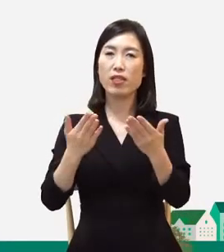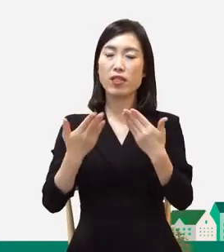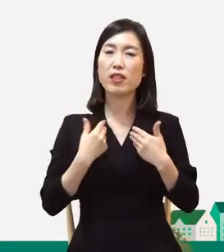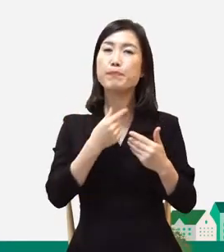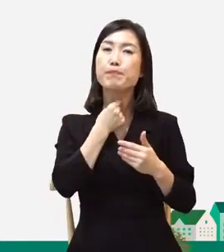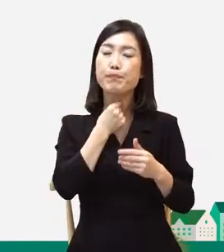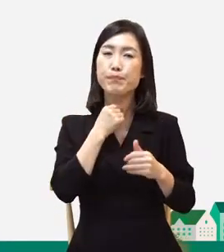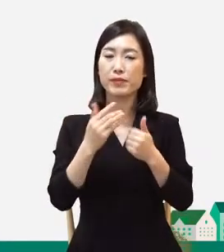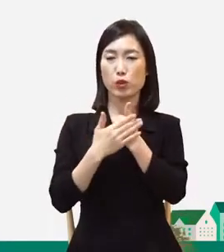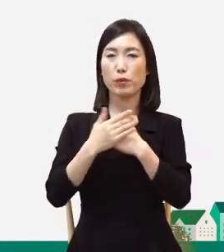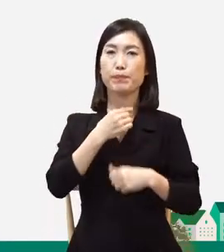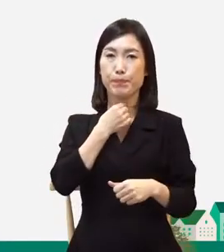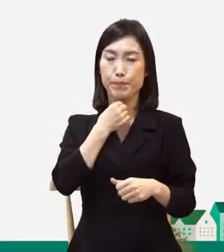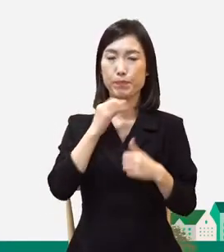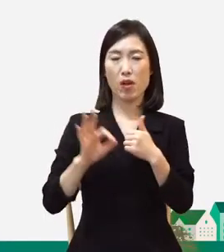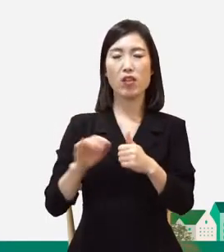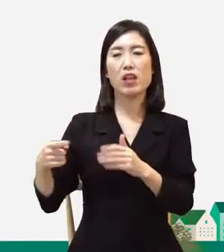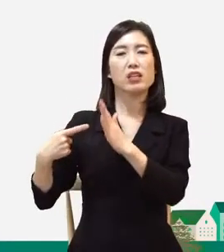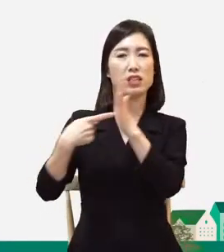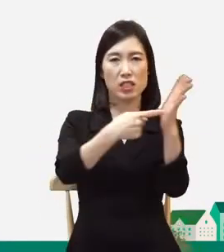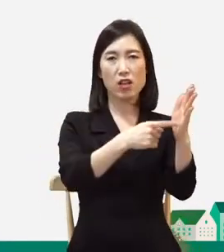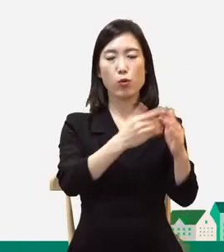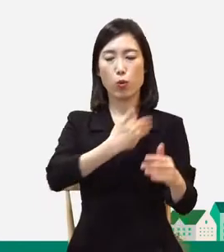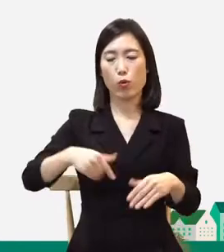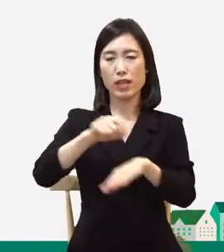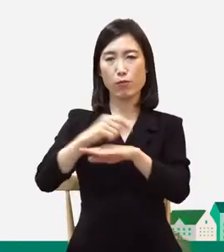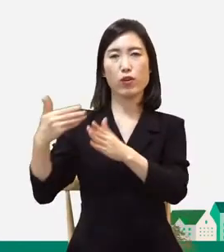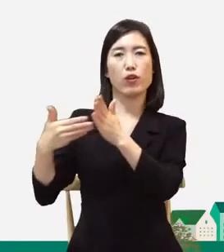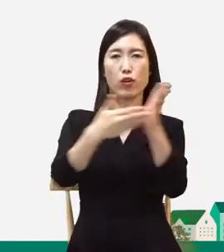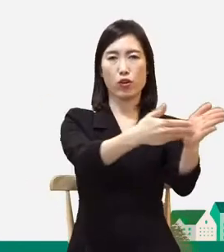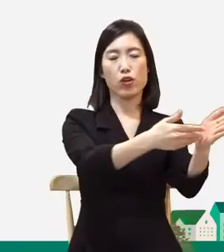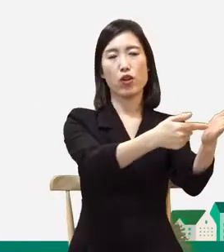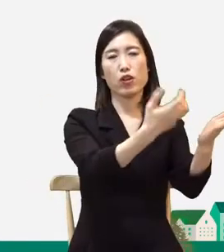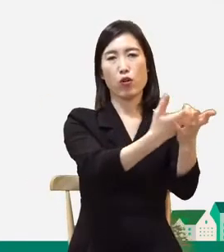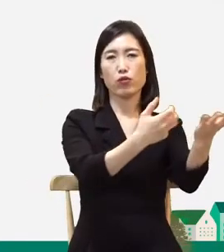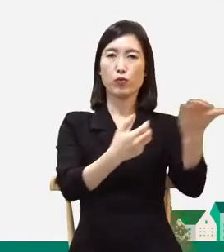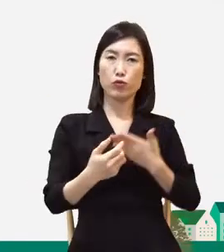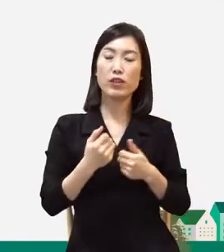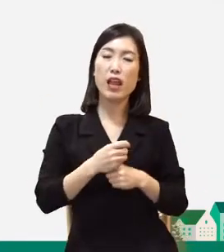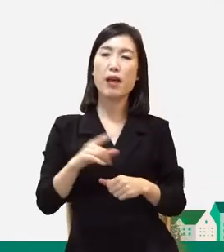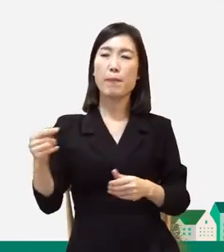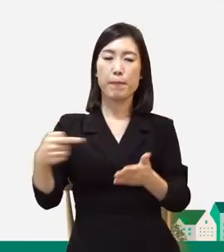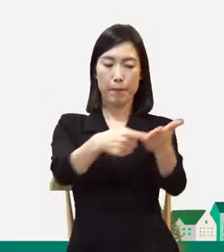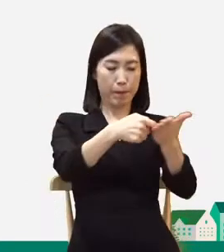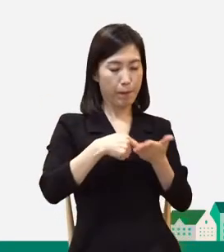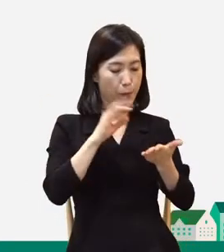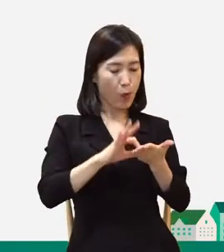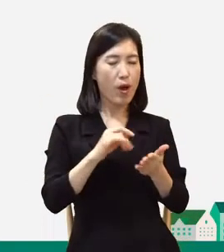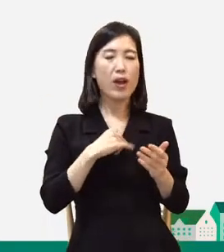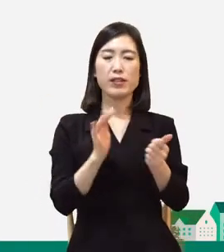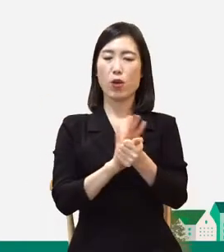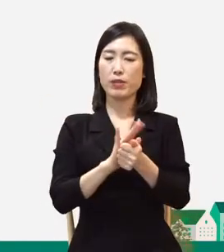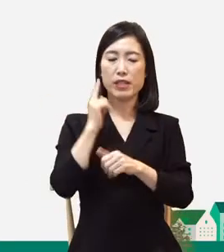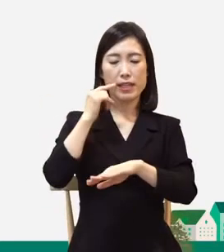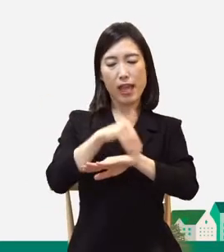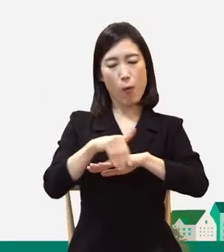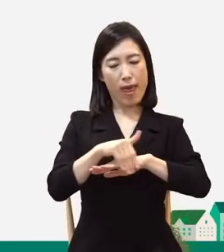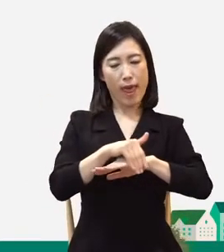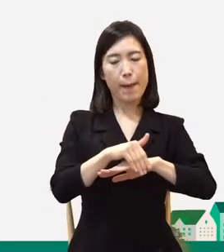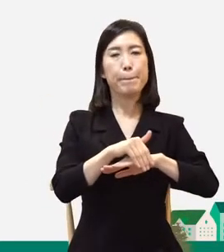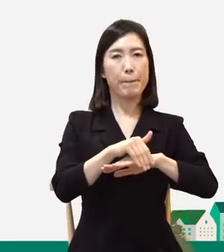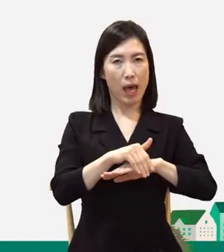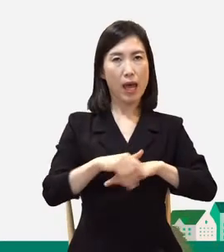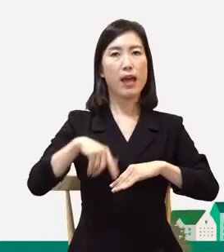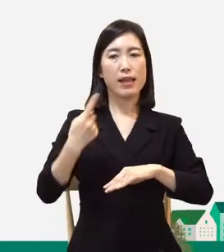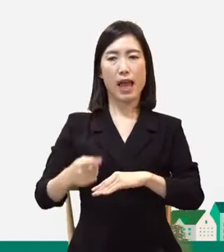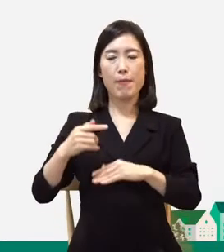먼저 임대 계약을 하고 입주 지원을 하게 되면 저희가 통합돌봄 서비스 계획을 수립해서 이 부분들을 진행을